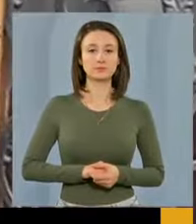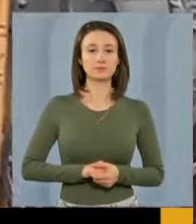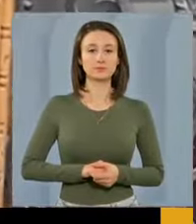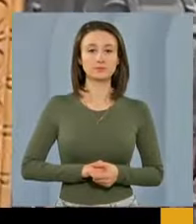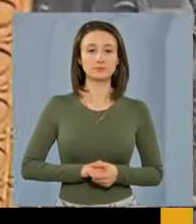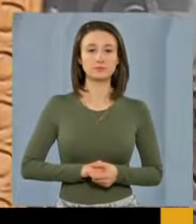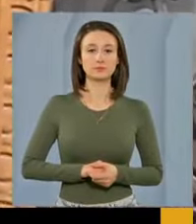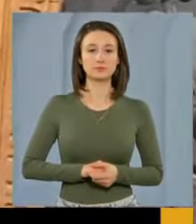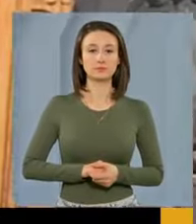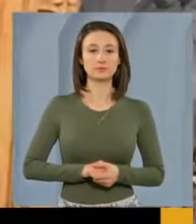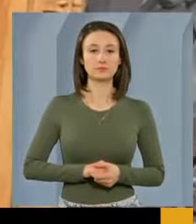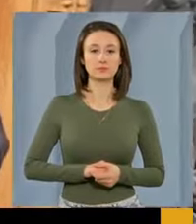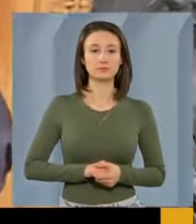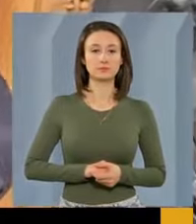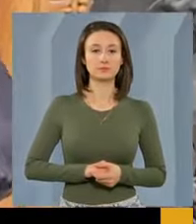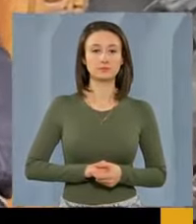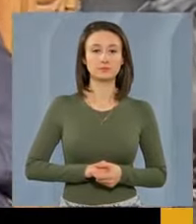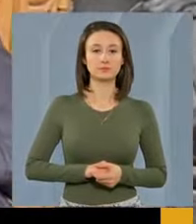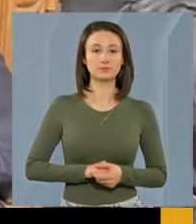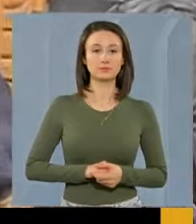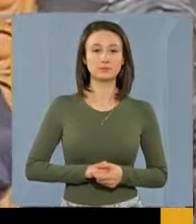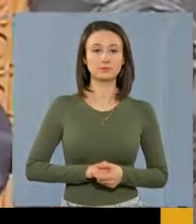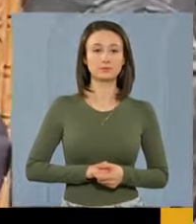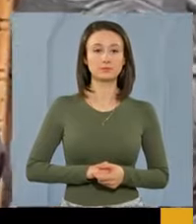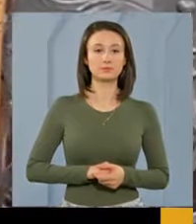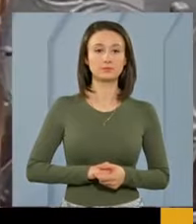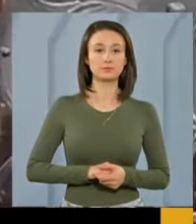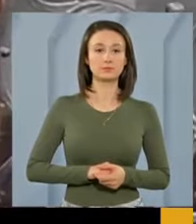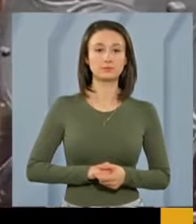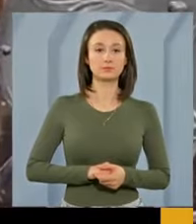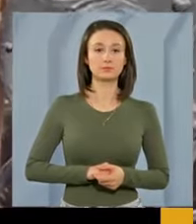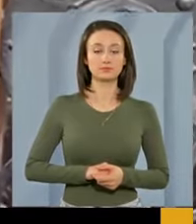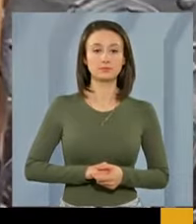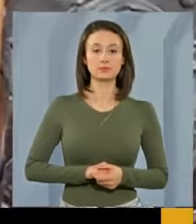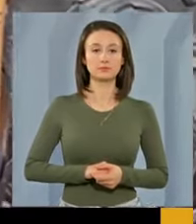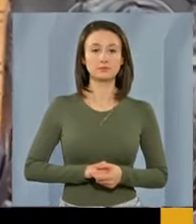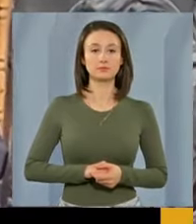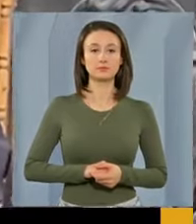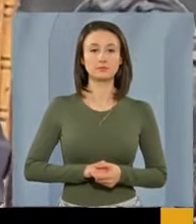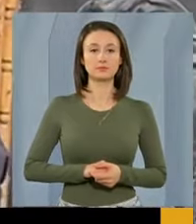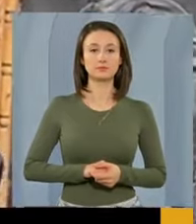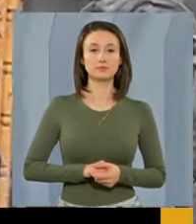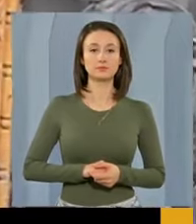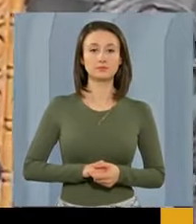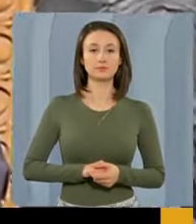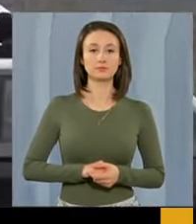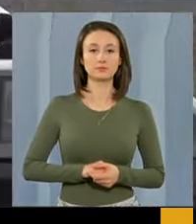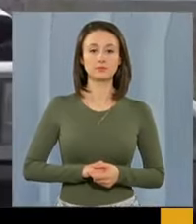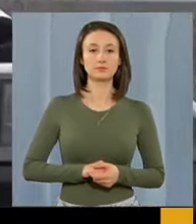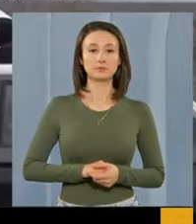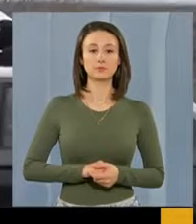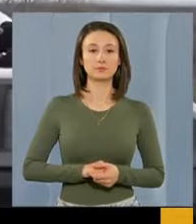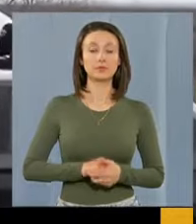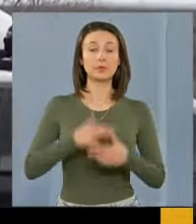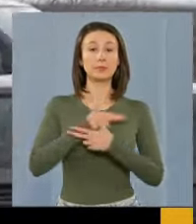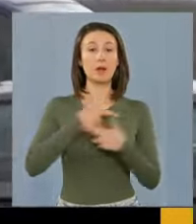Care este acuzat? Infracțiunea de luare de mită, nu știu încă. Unde lucrează clientul? Momentan la Timișoara, nu mai este undeva.